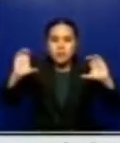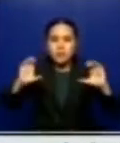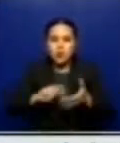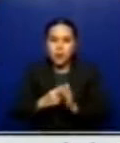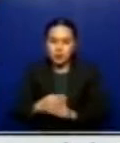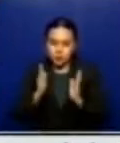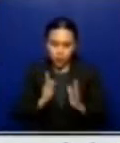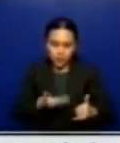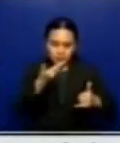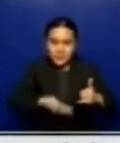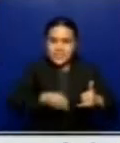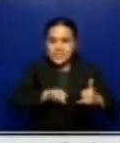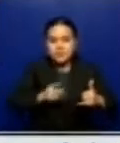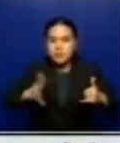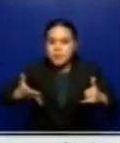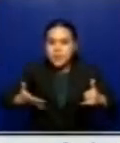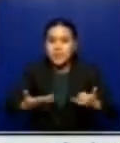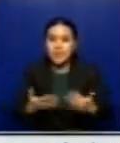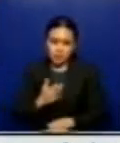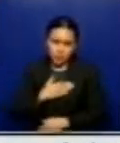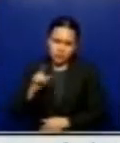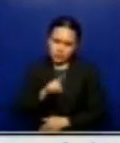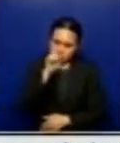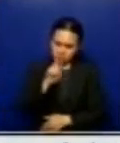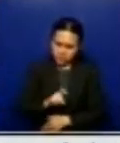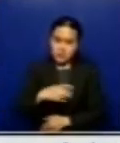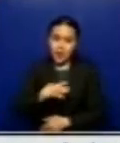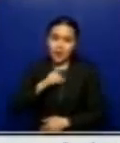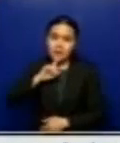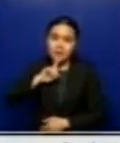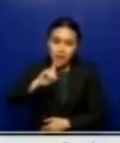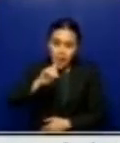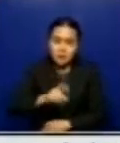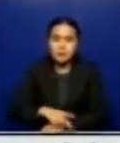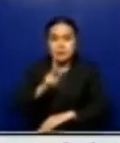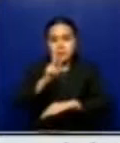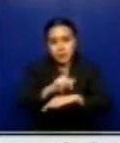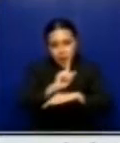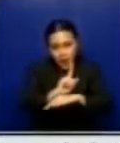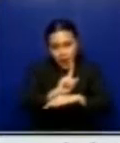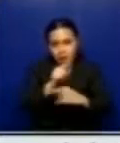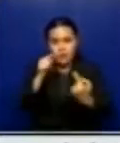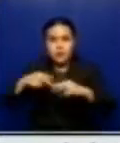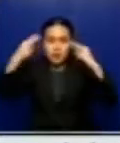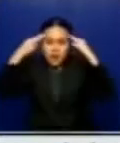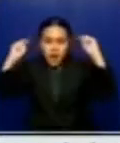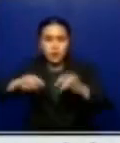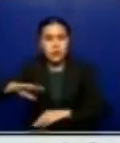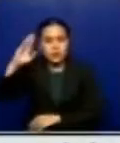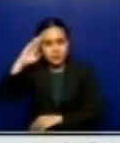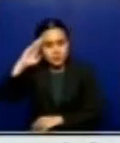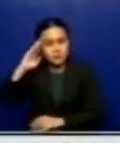ามว่าผ่านท่านประธานไปทางท่านนายกรัฐมนตรีก็